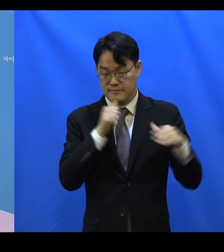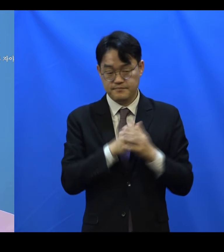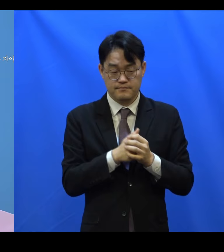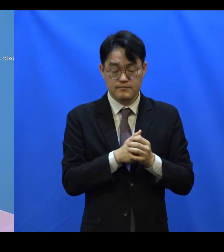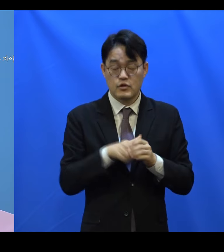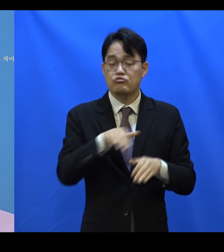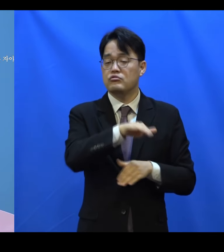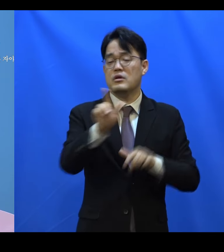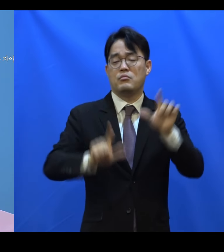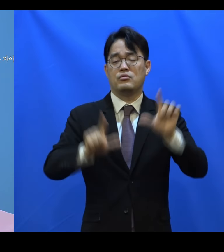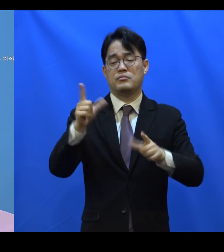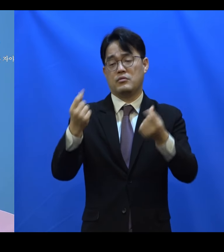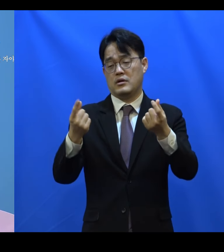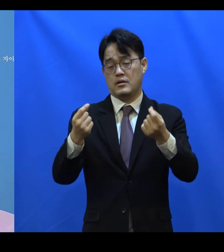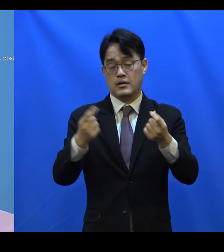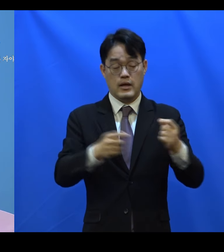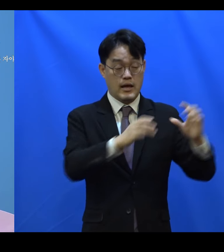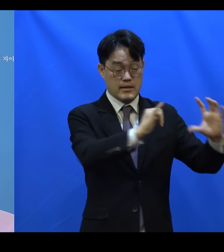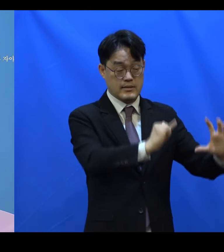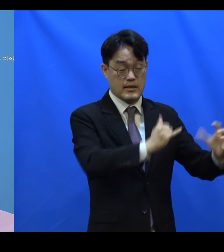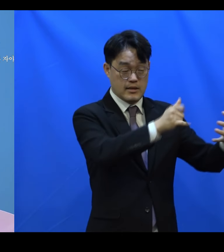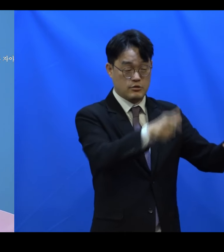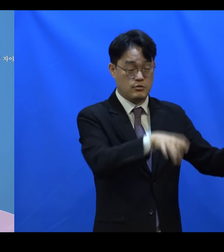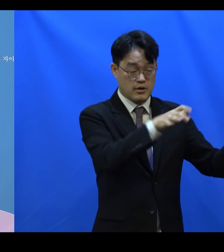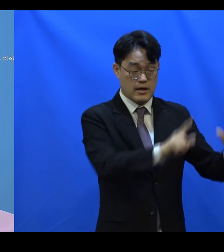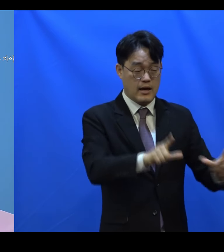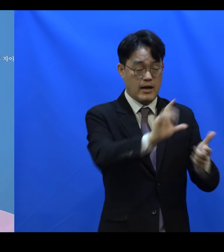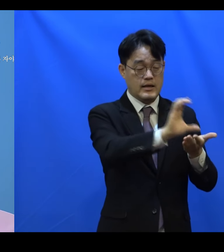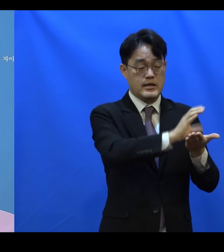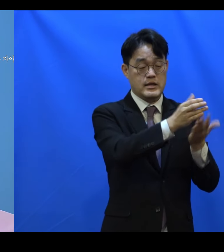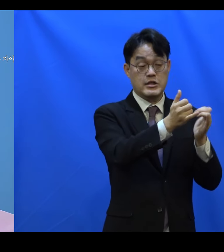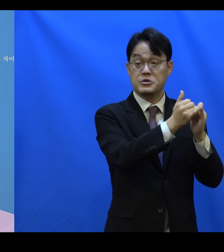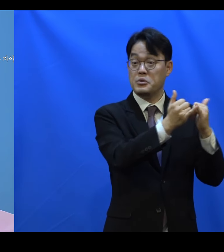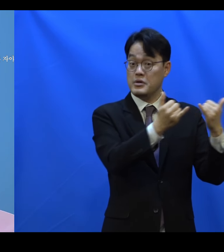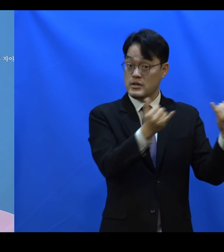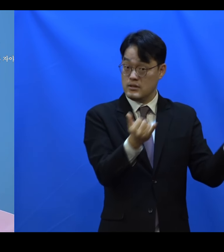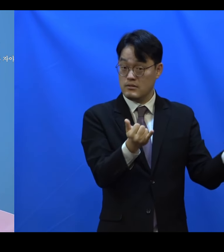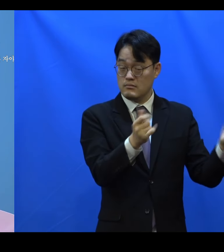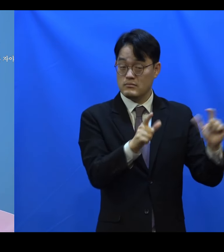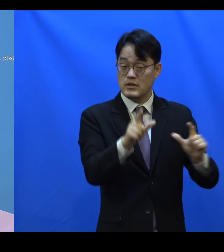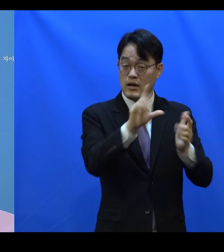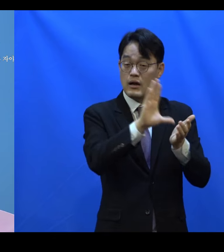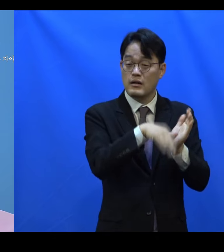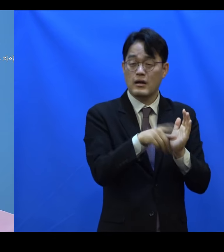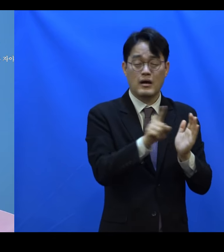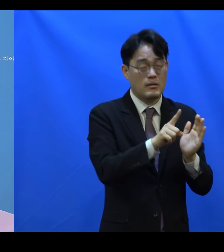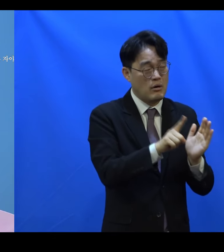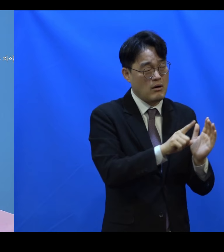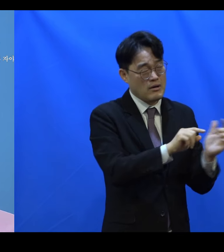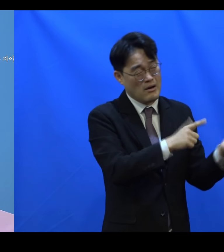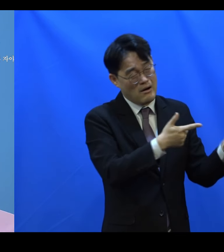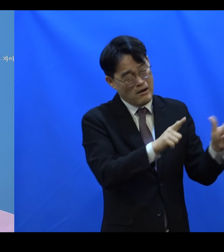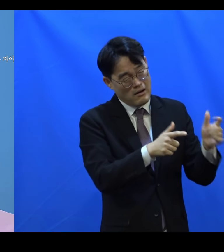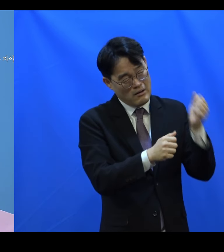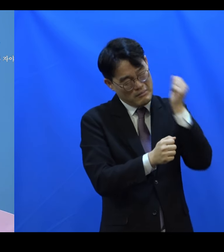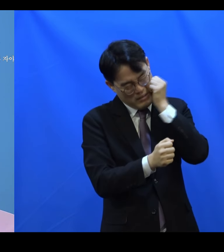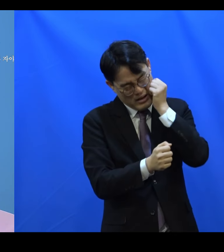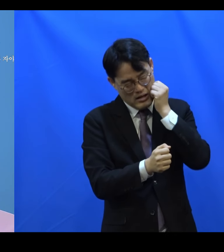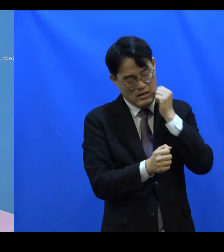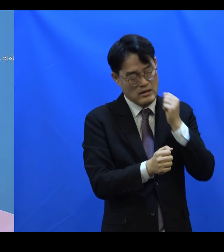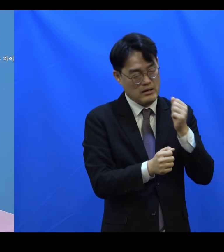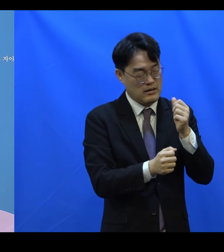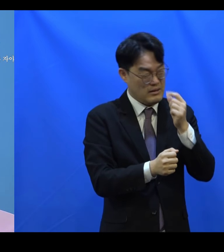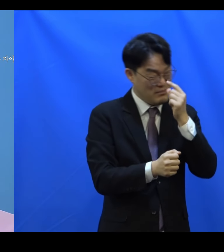우리의 모습입니다. 세상에서 부대끼며 살아가는 동안에 우리는 상처를 입습니다. 시련과 고난이